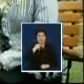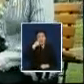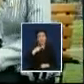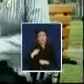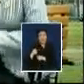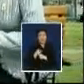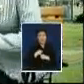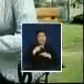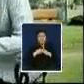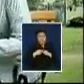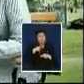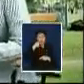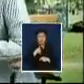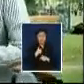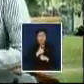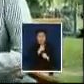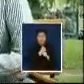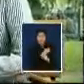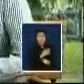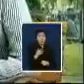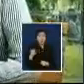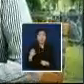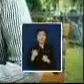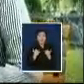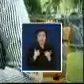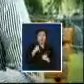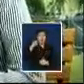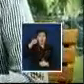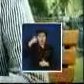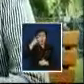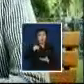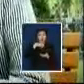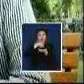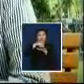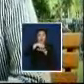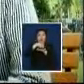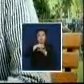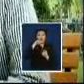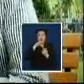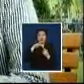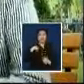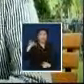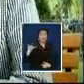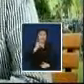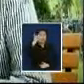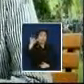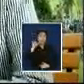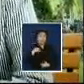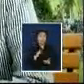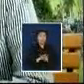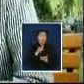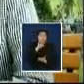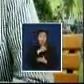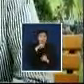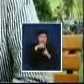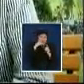คะ ก็คงต้องถือโอกาสนี้เล่าวัตถุประสงค์ก่อนนะคะว่าที่มาที่ยุโรปเนี่ยที่ทำไมเราเลือกมายุโรปในช่วงส